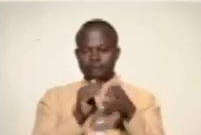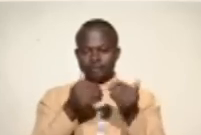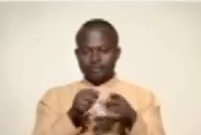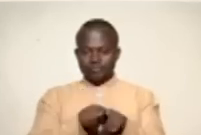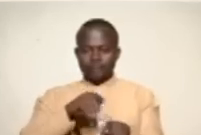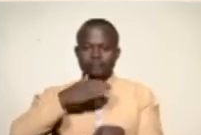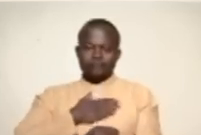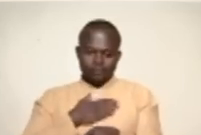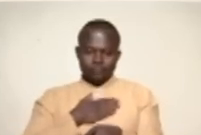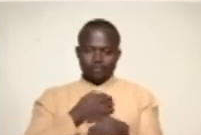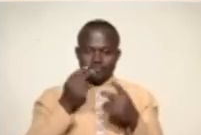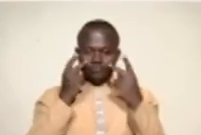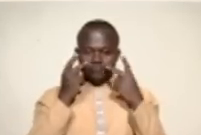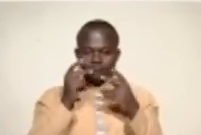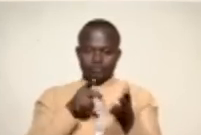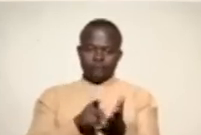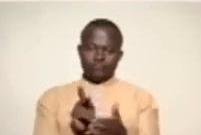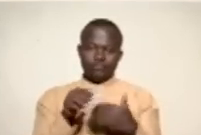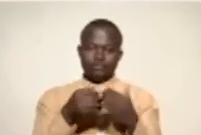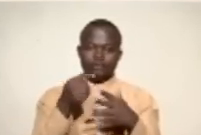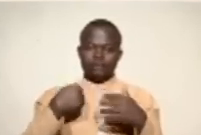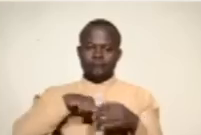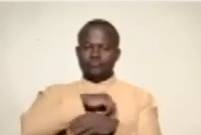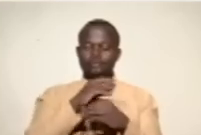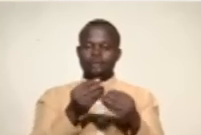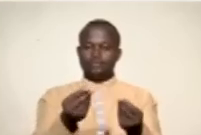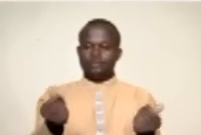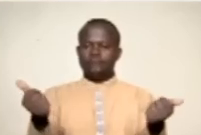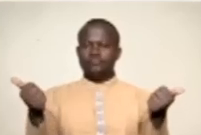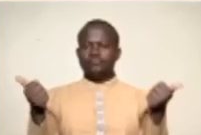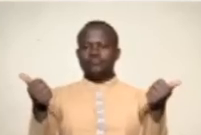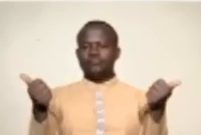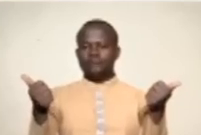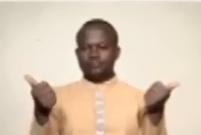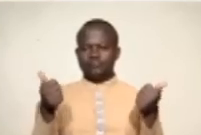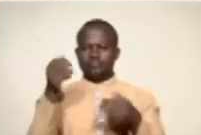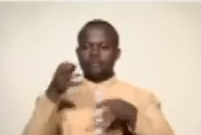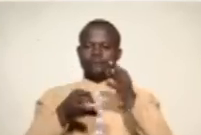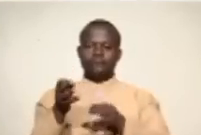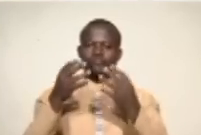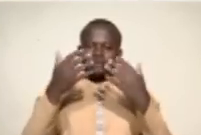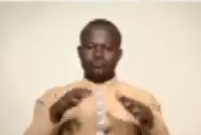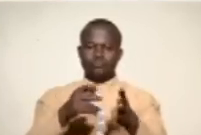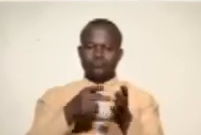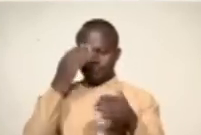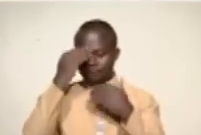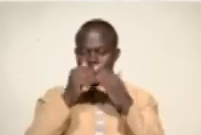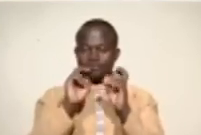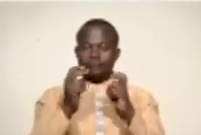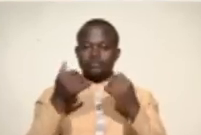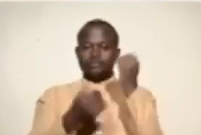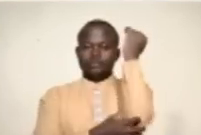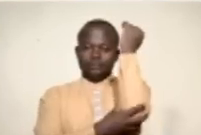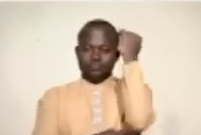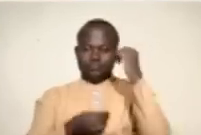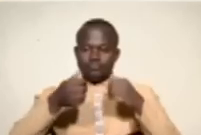natwe twabona indishyi z'akababaro z'ibyacu byangijwe akaburana karangiza bakatwishyura, kuko na n'ubu n'ubukene